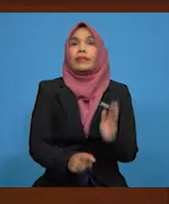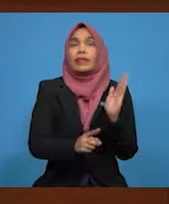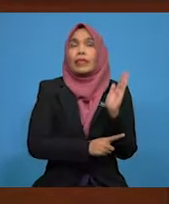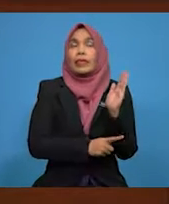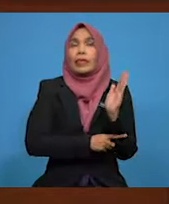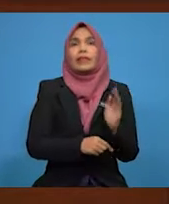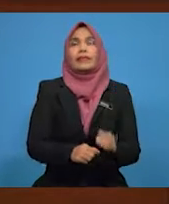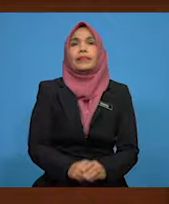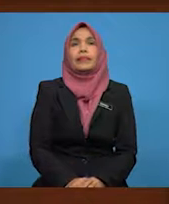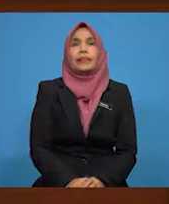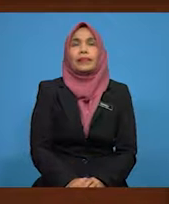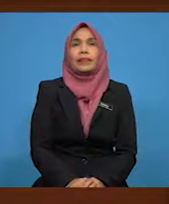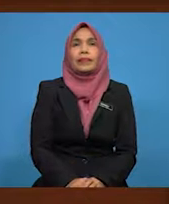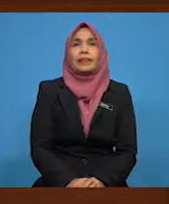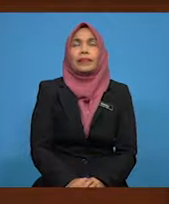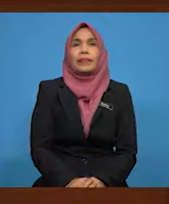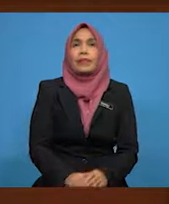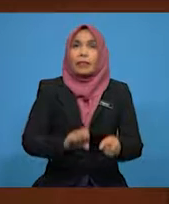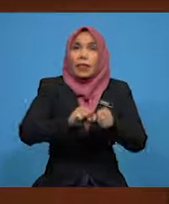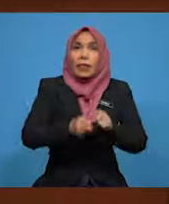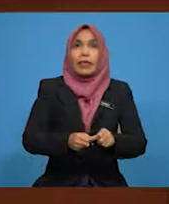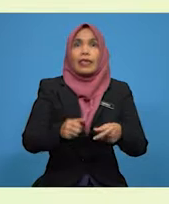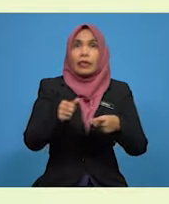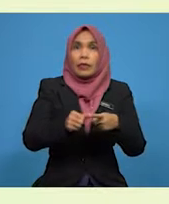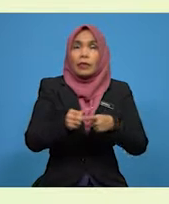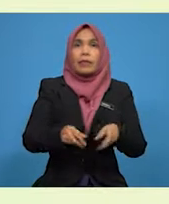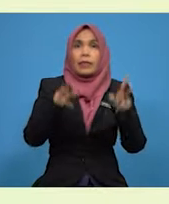mengambil tindakan ke atas masalah disiplin pekerja.